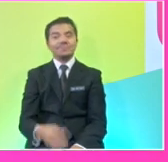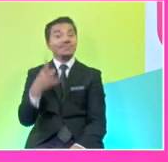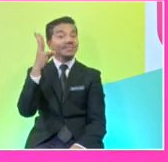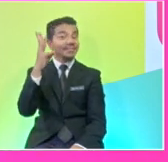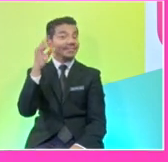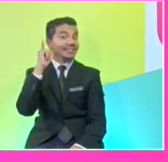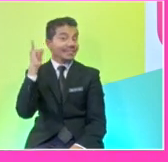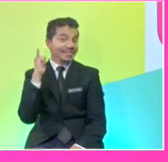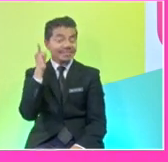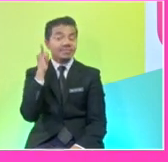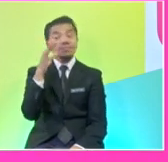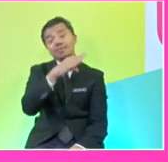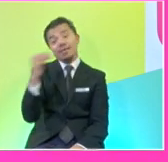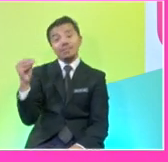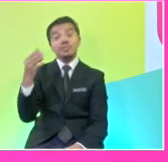indigo